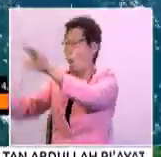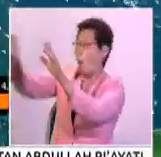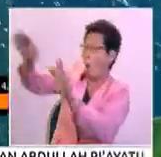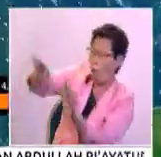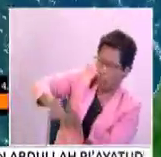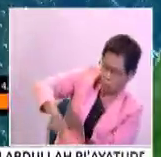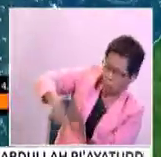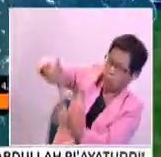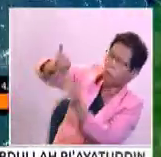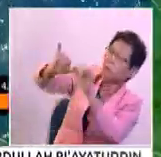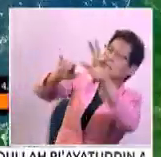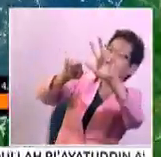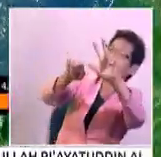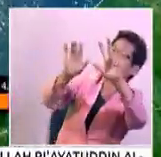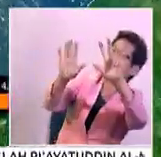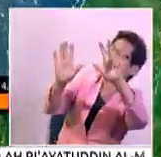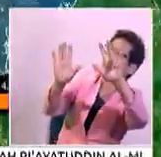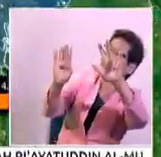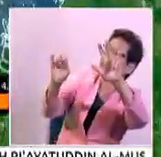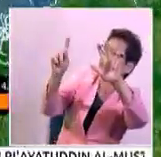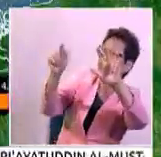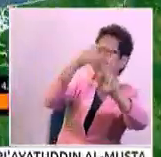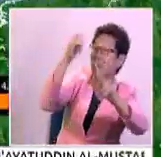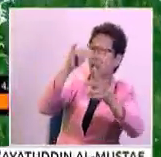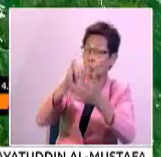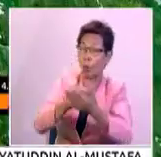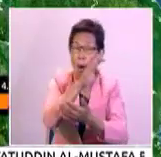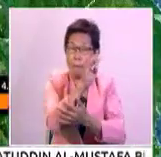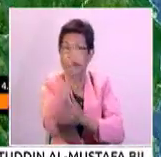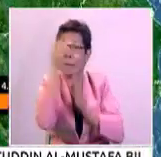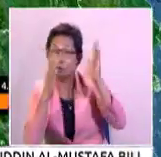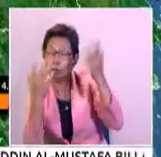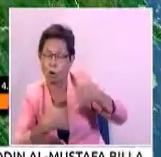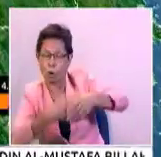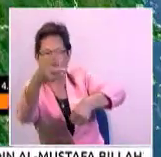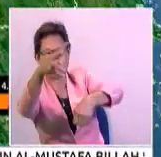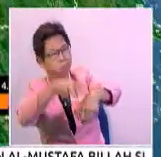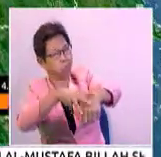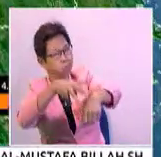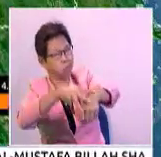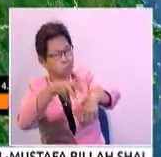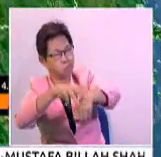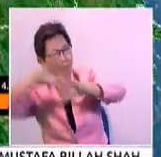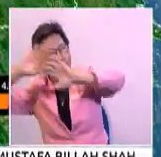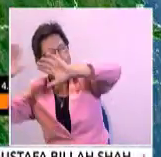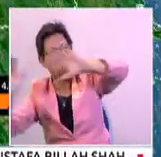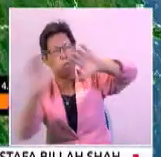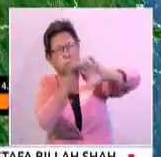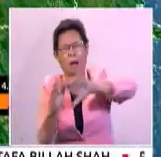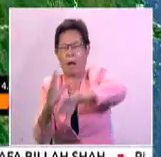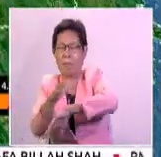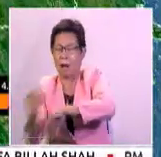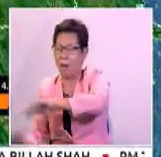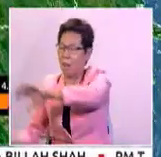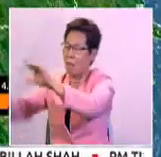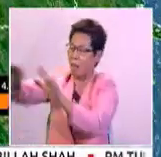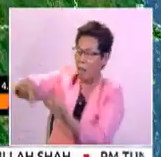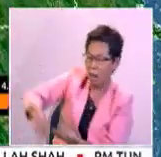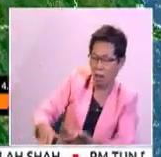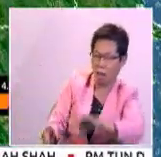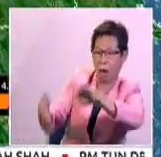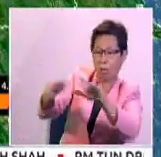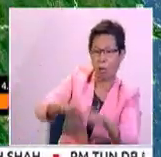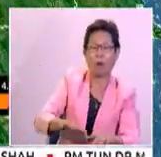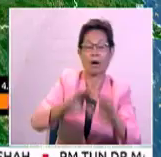mencecah 3.5 meter. Justru itu, Met Malaysia telah pun mengeluarkan amaran angin kencang serta laut bergelora kategori pertama